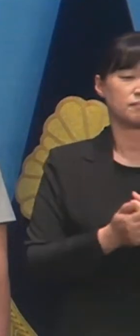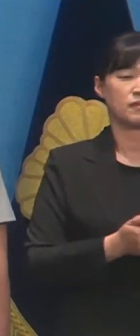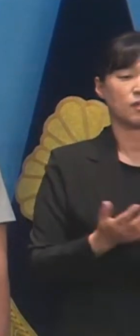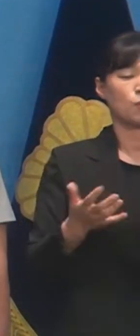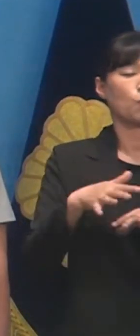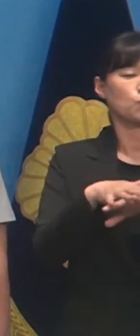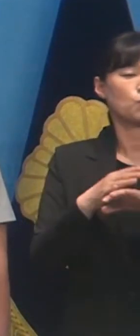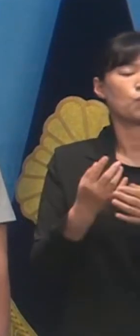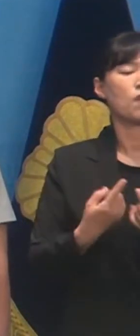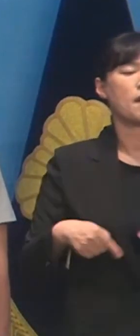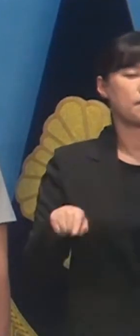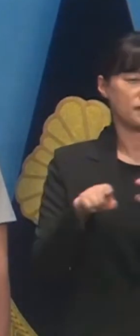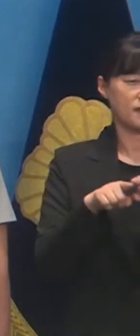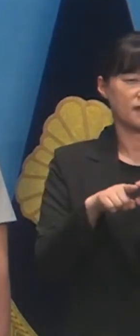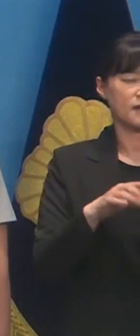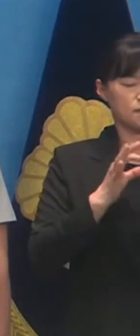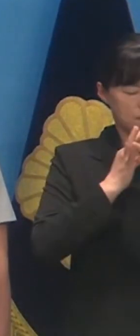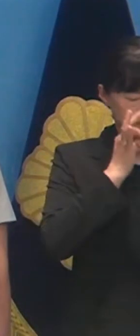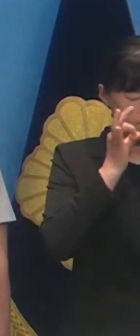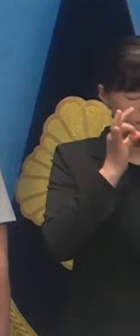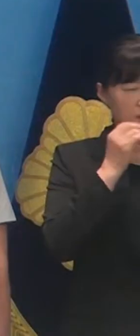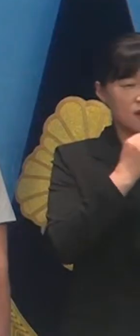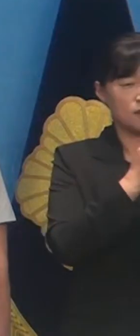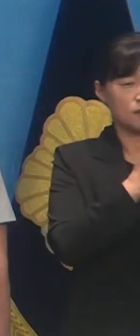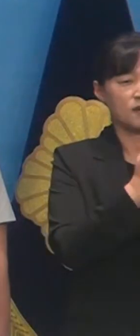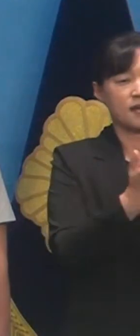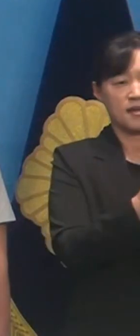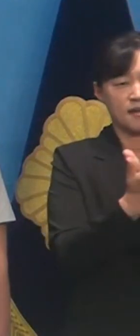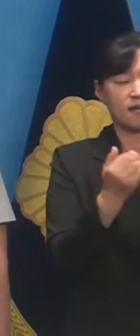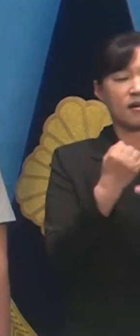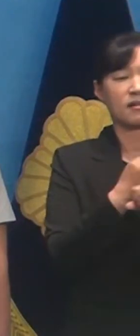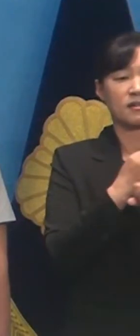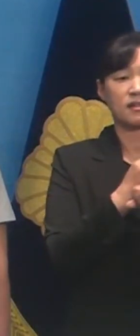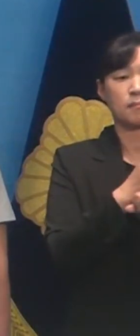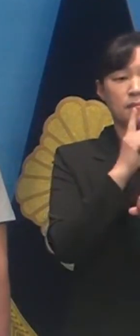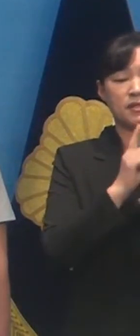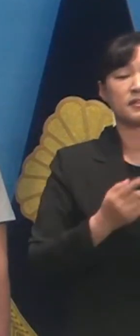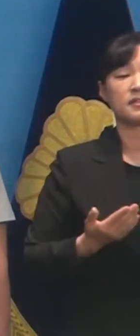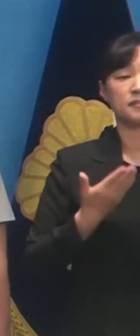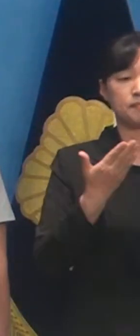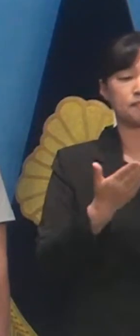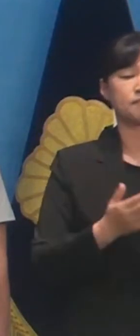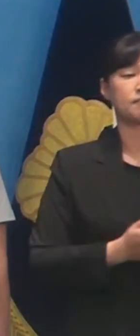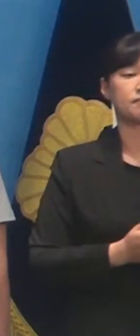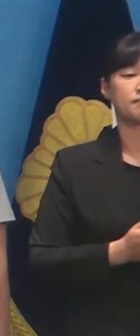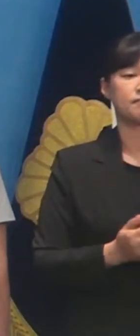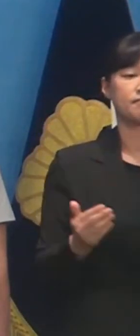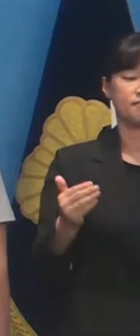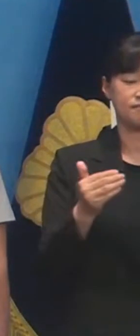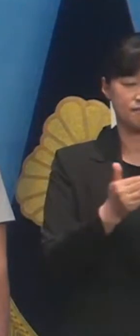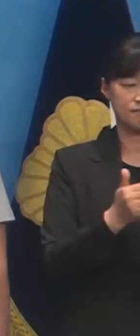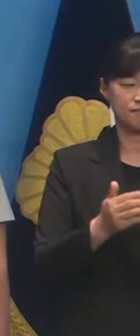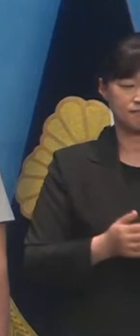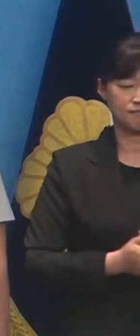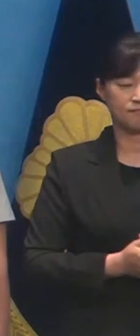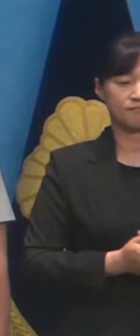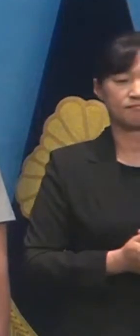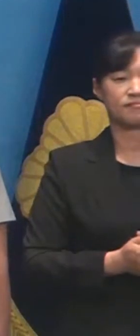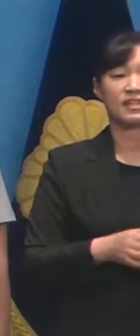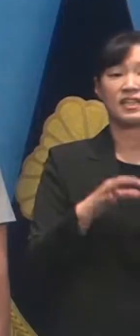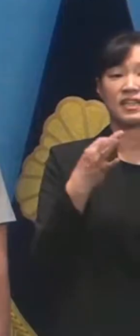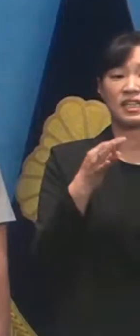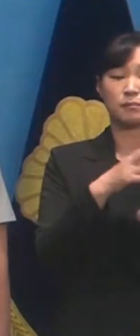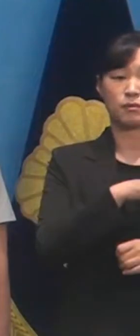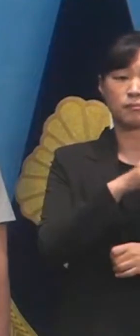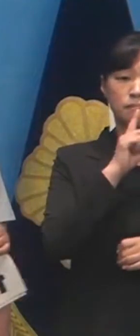노조와 함께 최선을 다해서 대응하겠다는 약속의 말씀을 드립니다. 이상입니다.